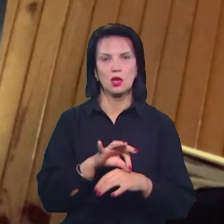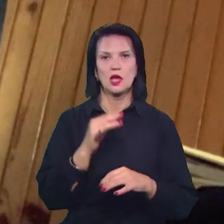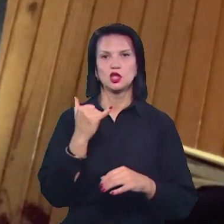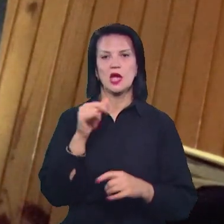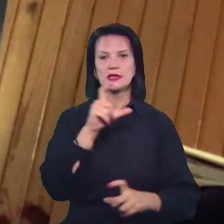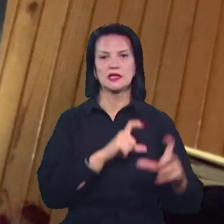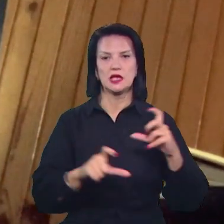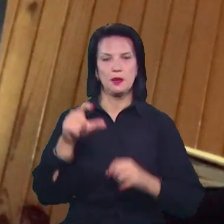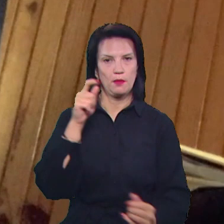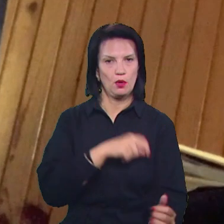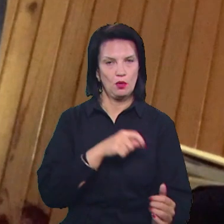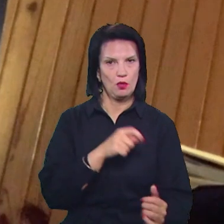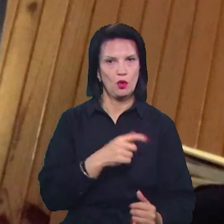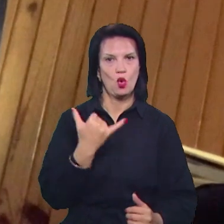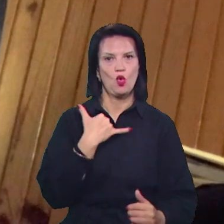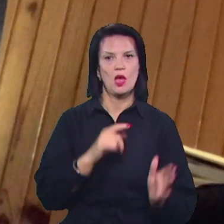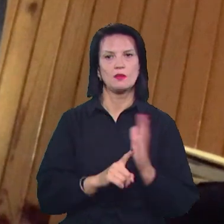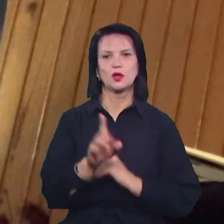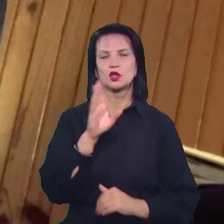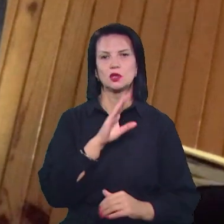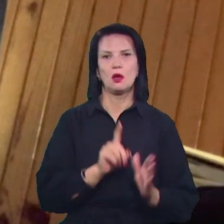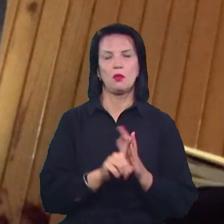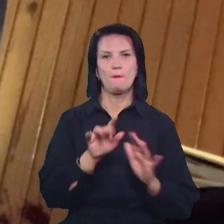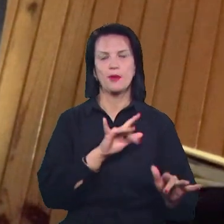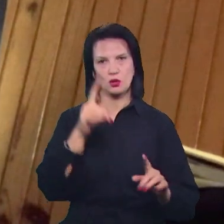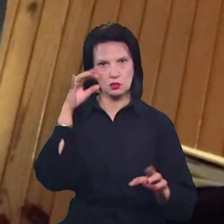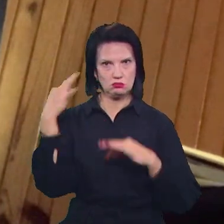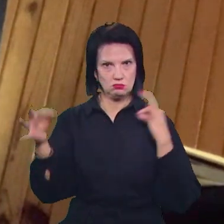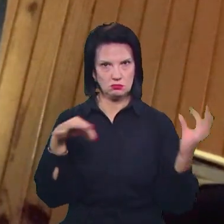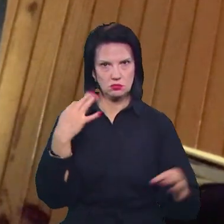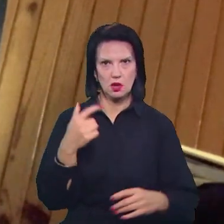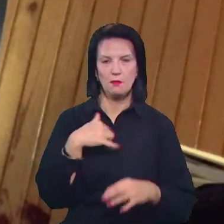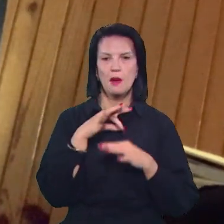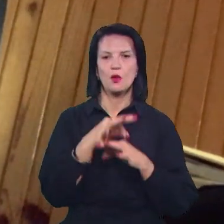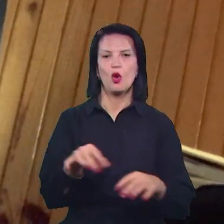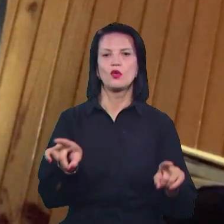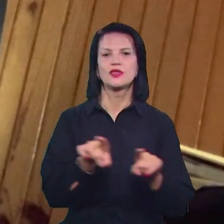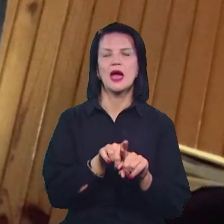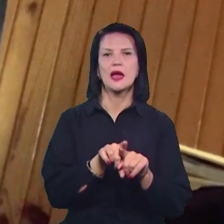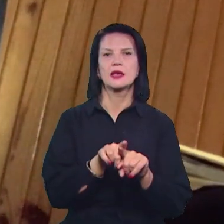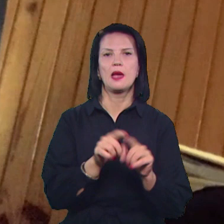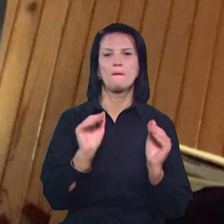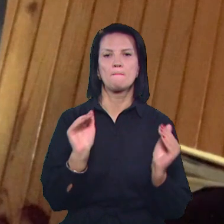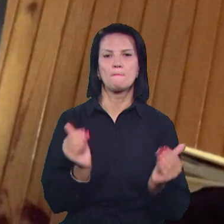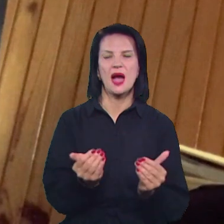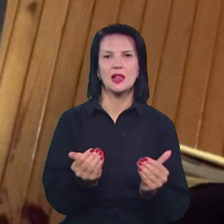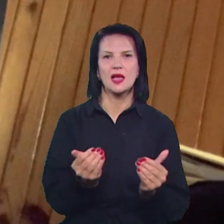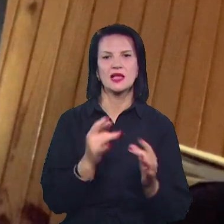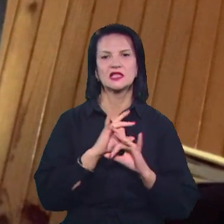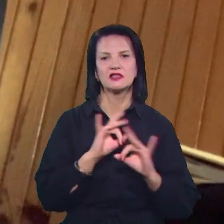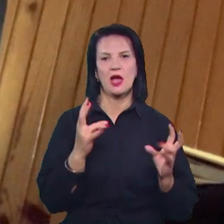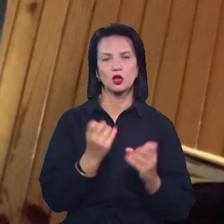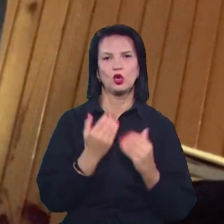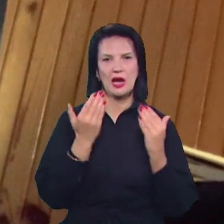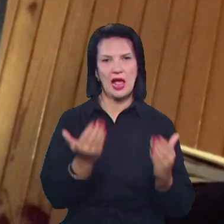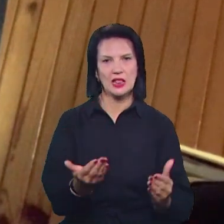жінки, почалися процес випадання волосся. Ми проводимо такий, ну, таке маленьке свято для неї.